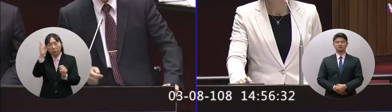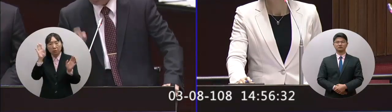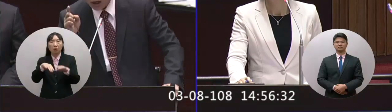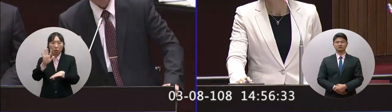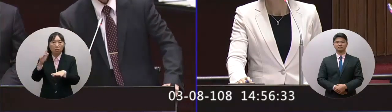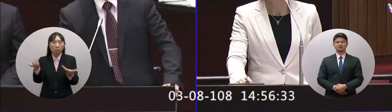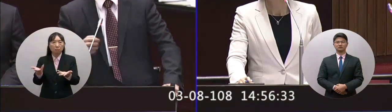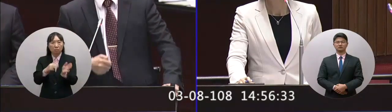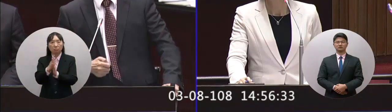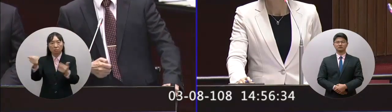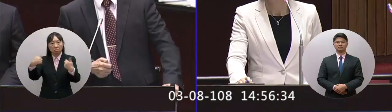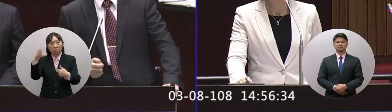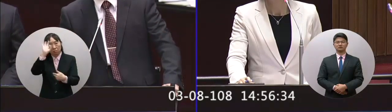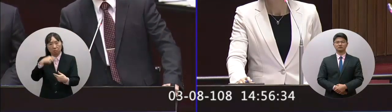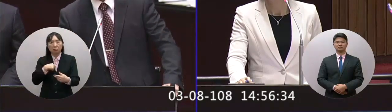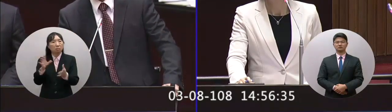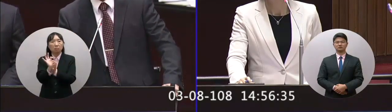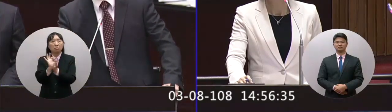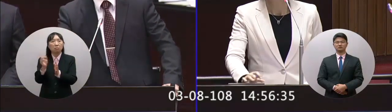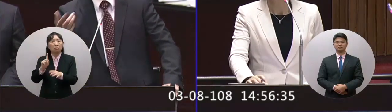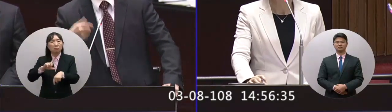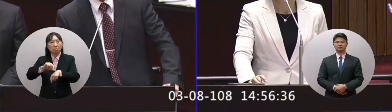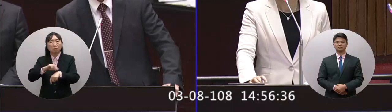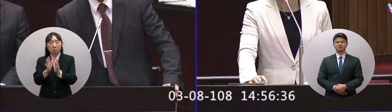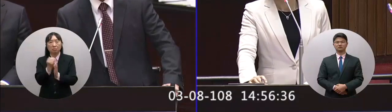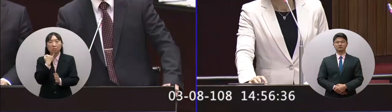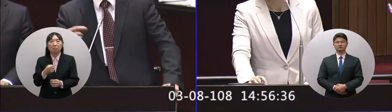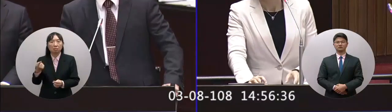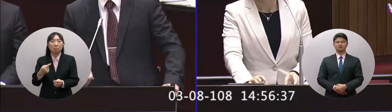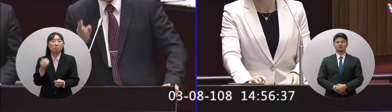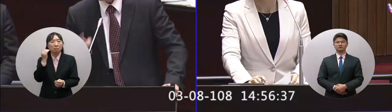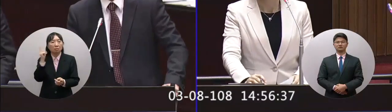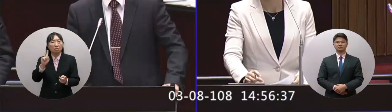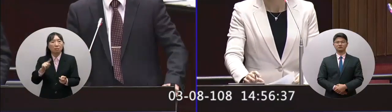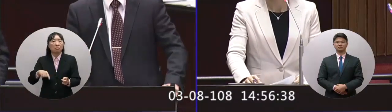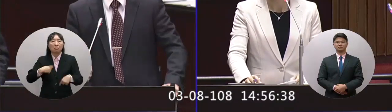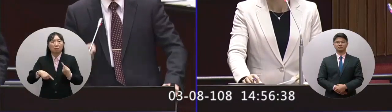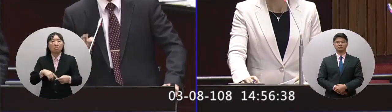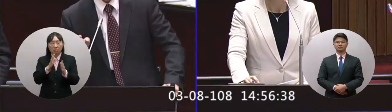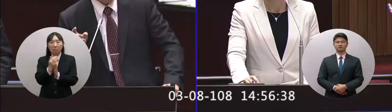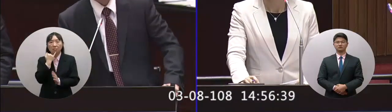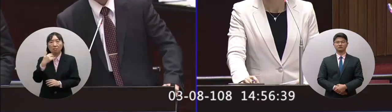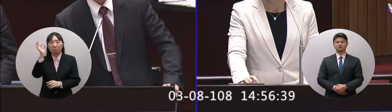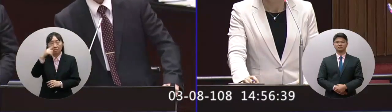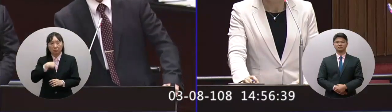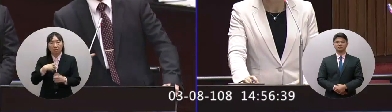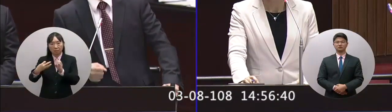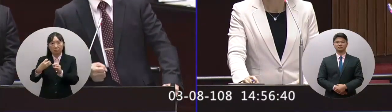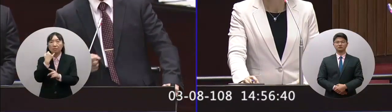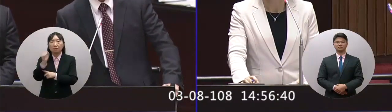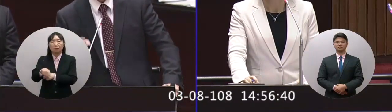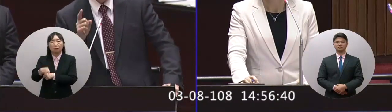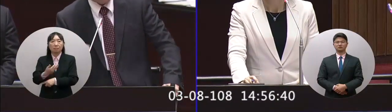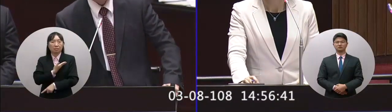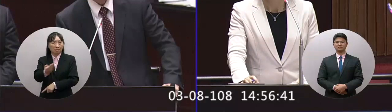拢会使，甚至含假日找我，我嘛会使。有当啊，因的主管讲啊，飞行机未拄啊好，礼拜要来找我，无问题。我已经甲服务到安尼，互伊呐